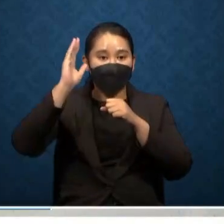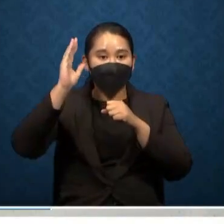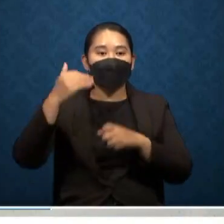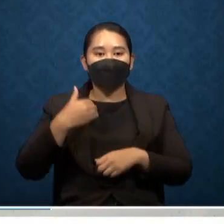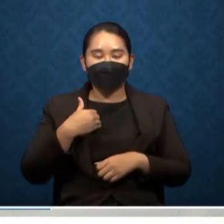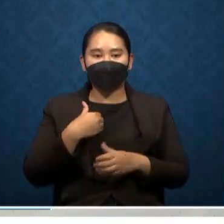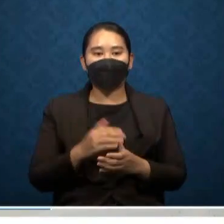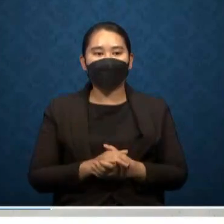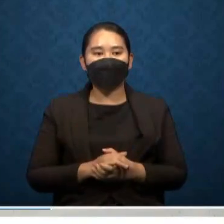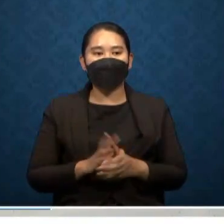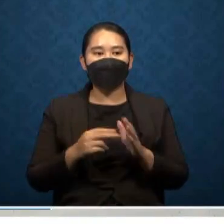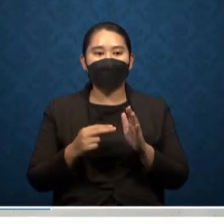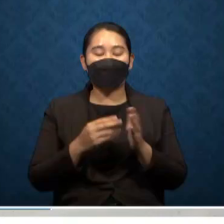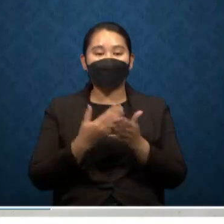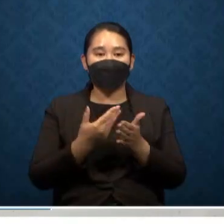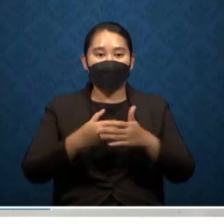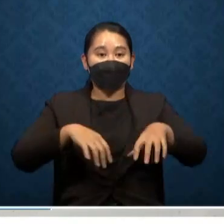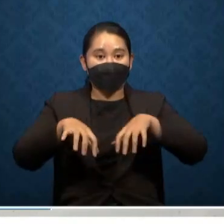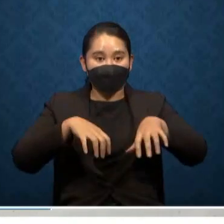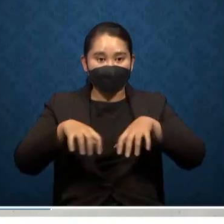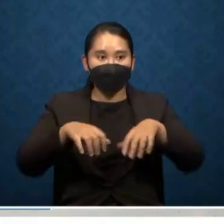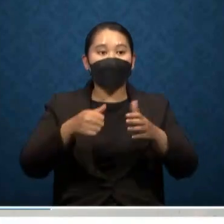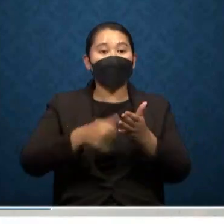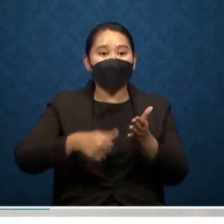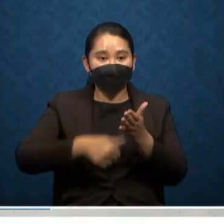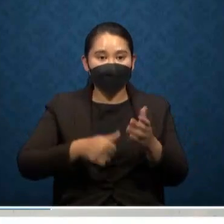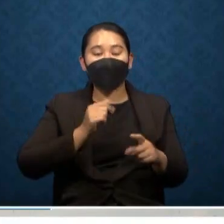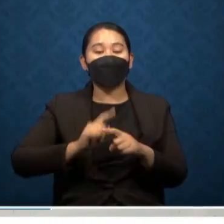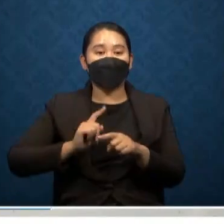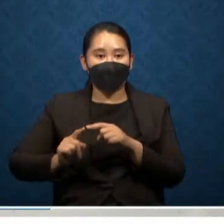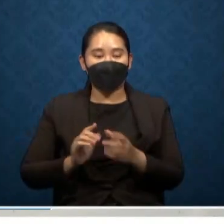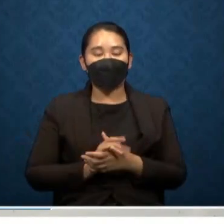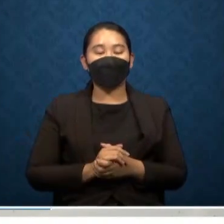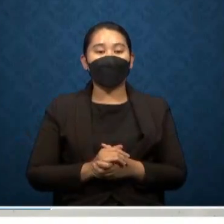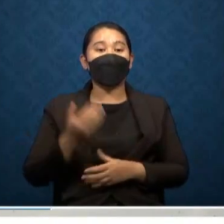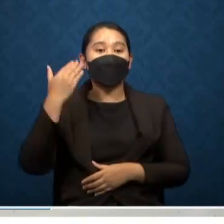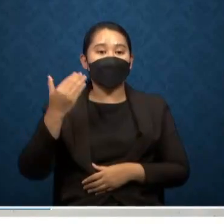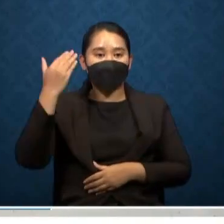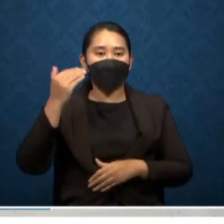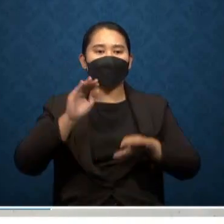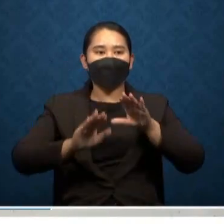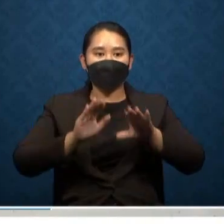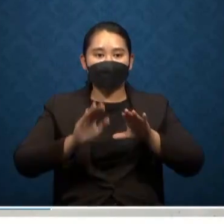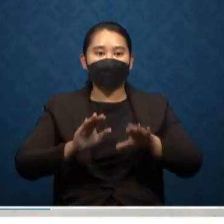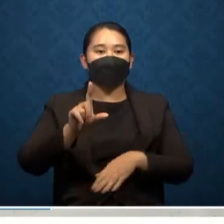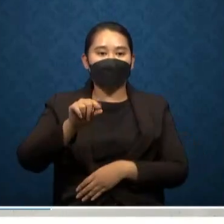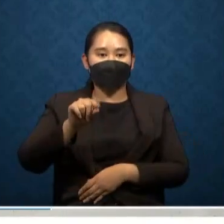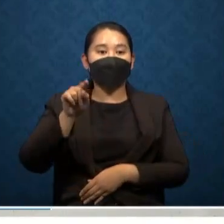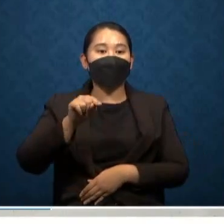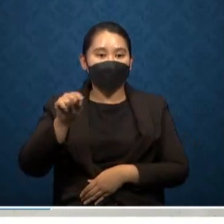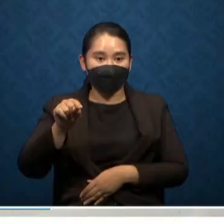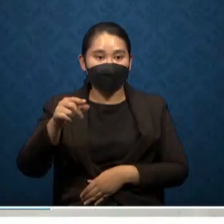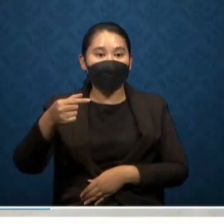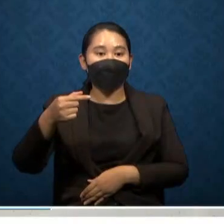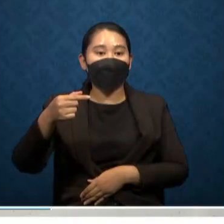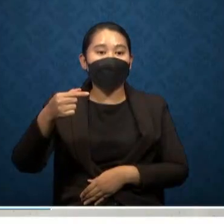าในเรื่องของรายได้จัดเก็บของรัฐบาลนั้นเนี่ยแต่ก่อนนั้นก็ประมาณสูงกว่า 20% ของ